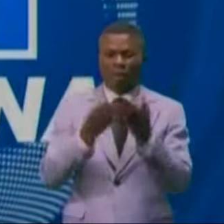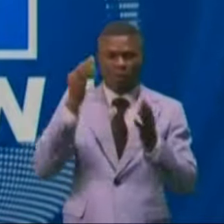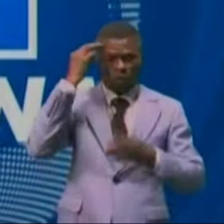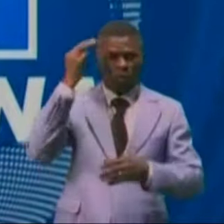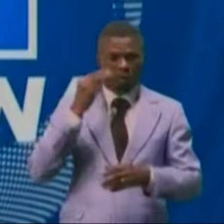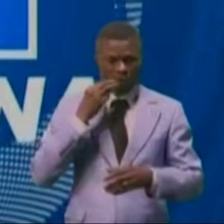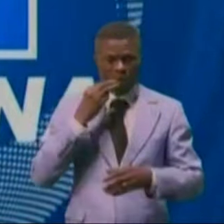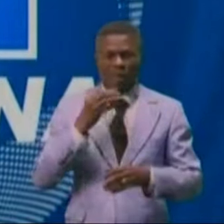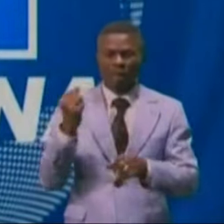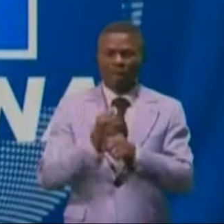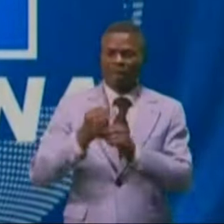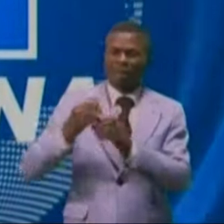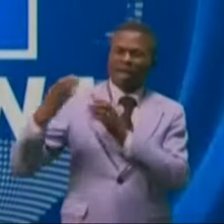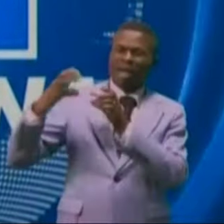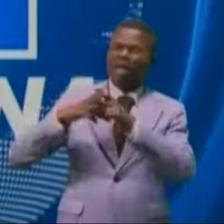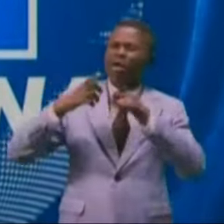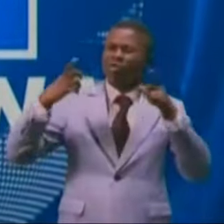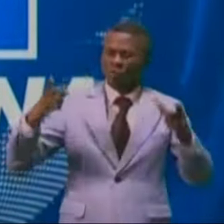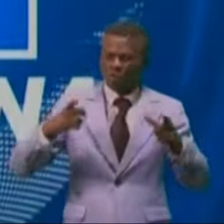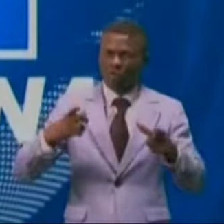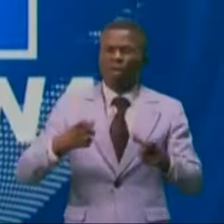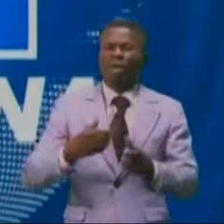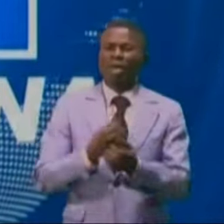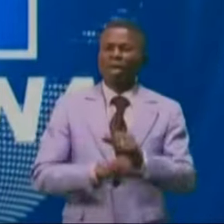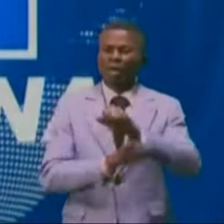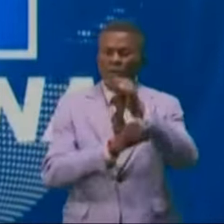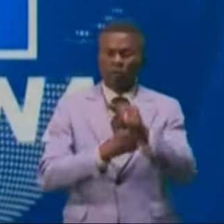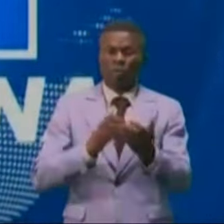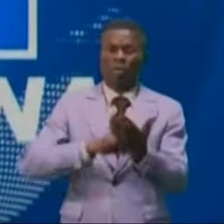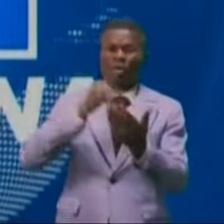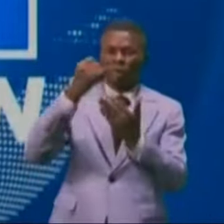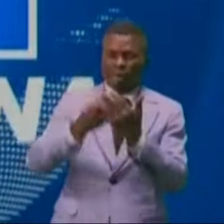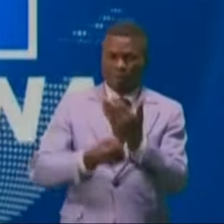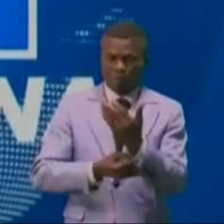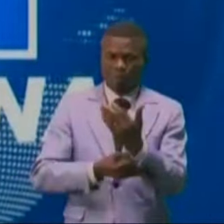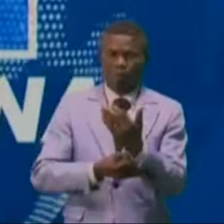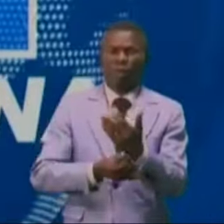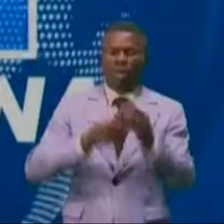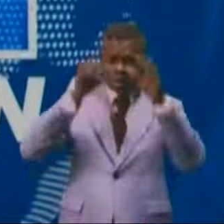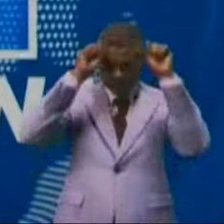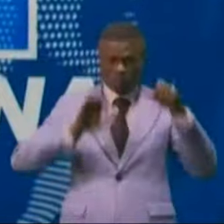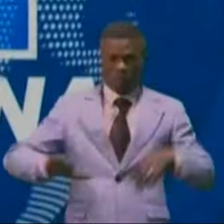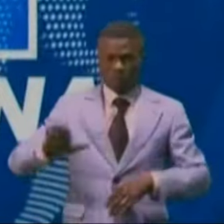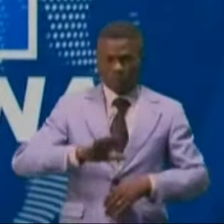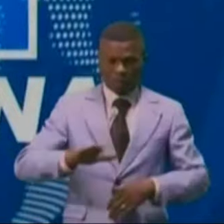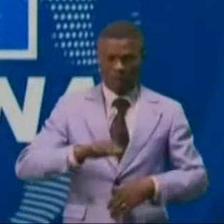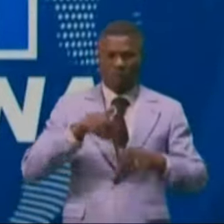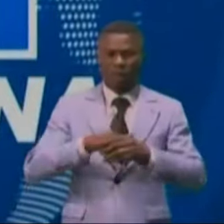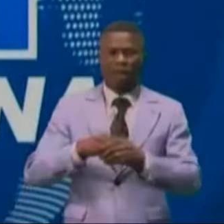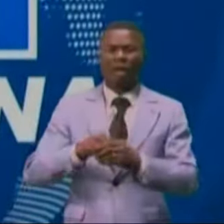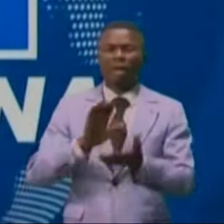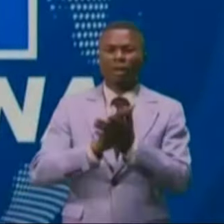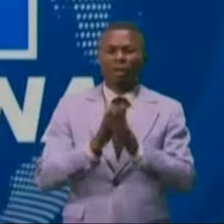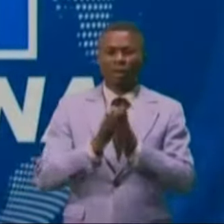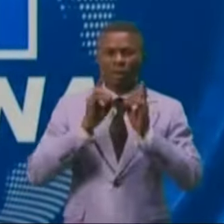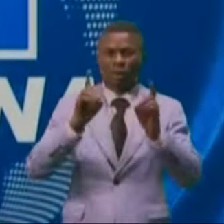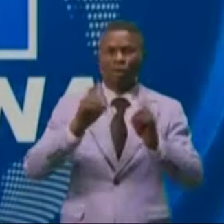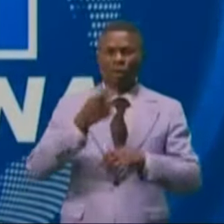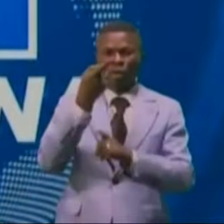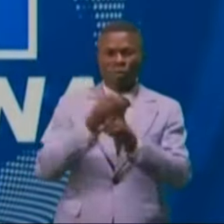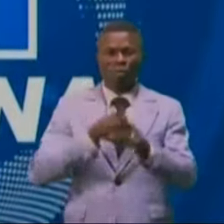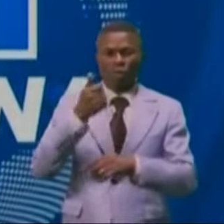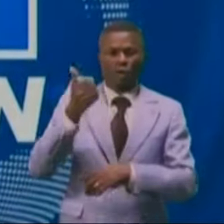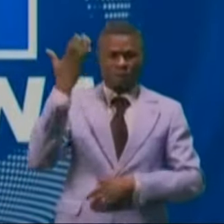lourde tâche, celle de matérialiser les piliers des engagements pris par le président de la RDC lors de son investiture en janvier